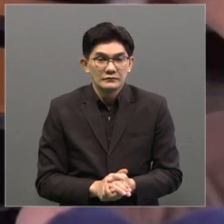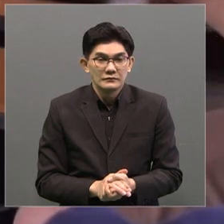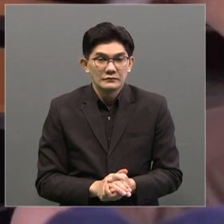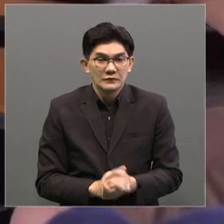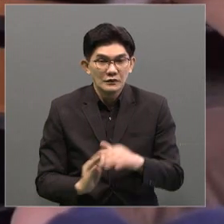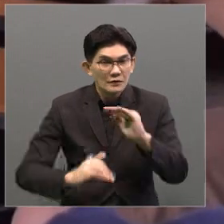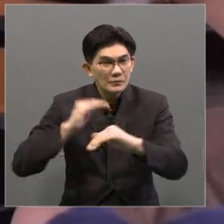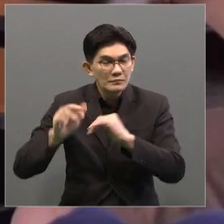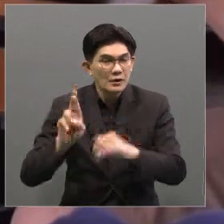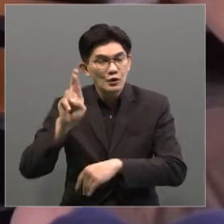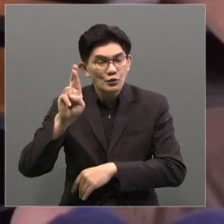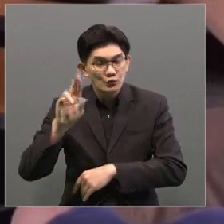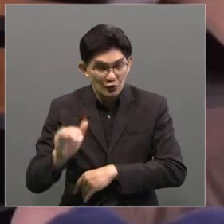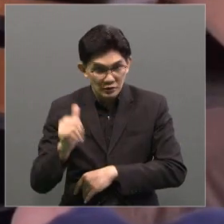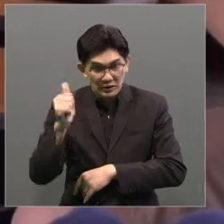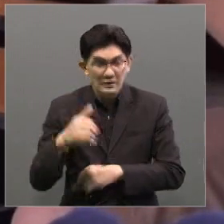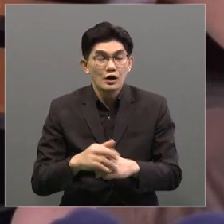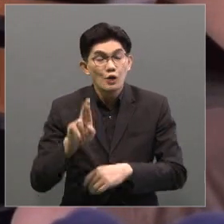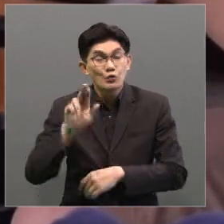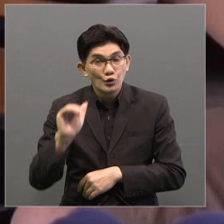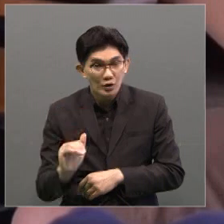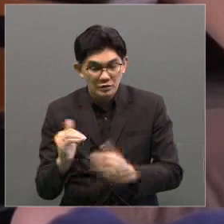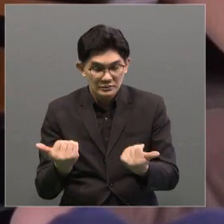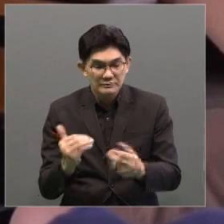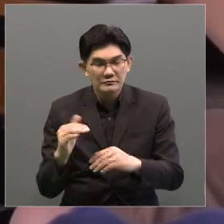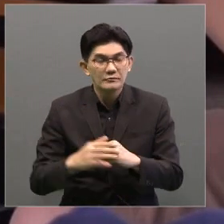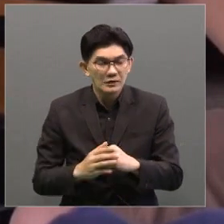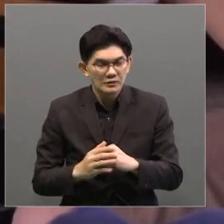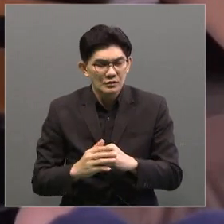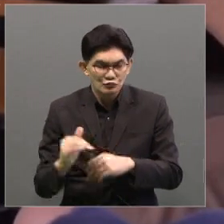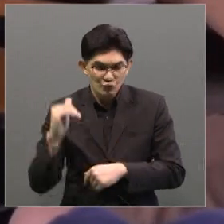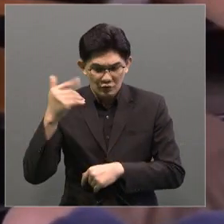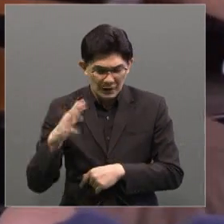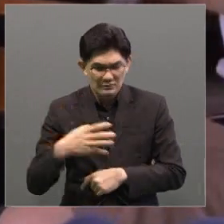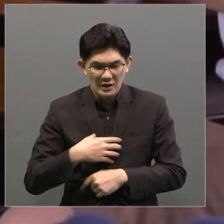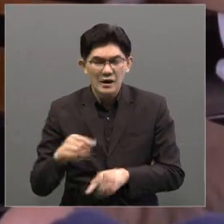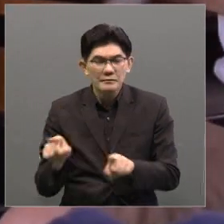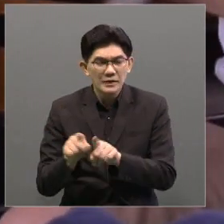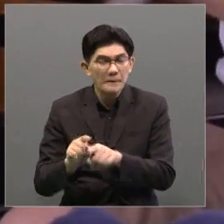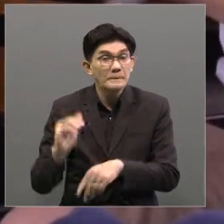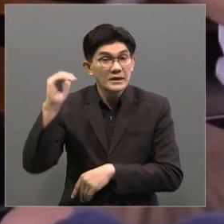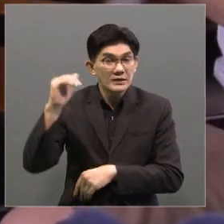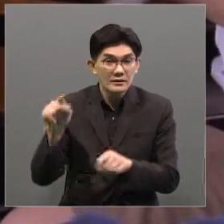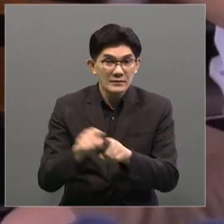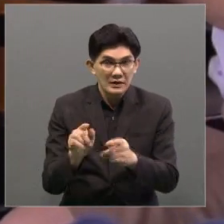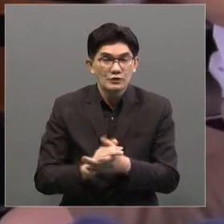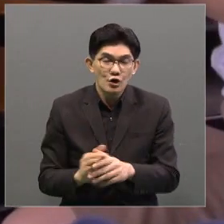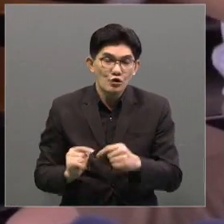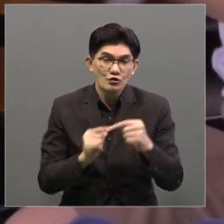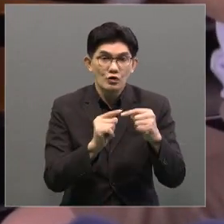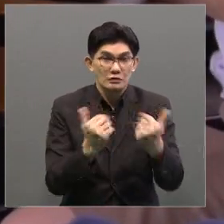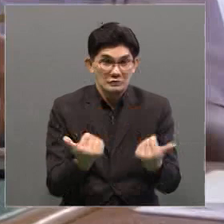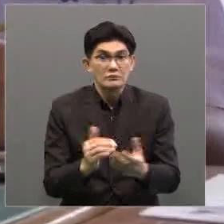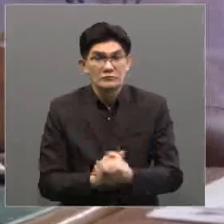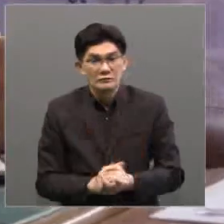ต่อยอดให้กับรุ่นน้องนะครับซึ่งรุ่นน้องก็ขึ้นมาก็จะอยากเป็นเหมือนพี่นะครับก็ทุกรุ่นก็จะเป็นแบบนี้นะ